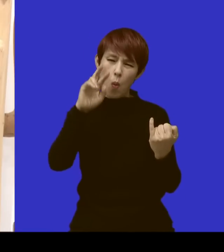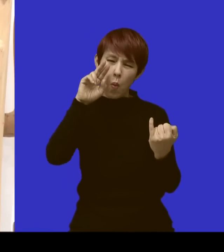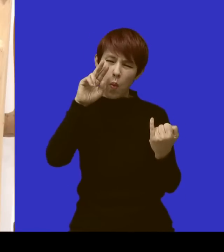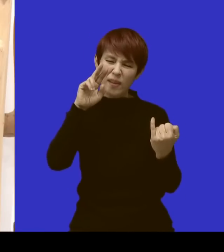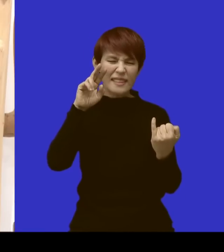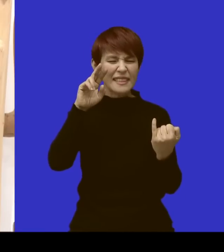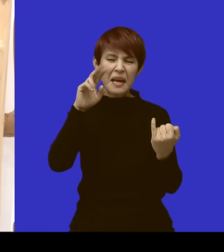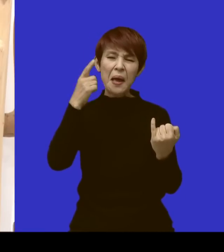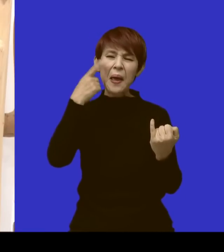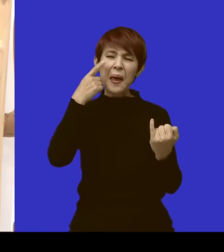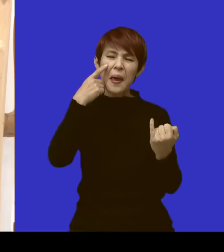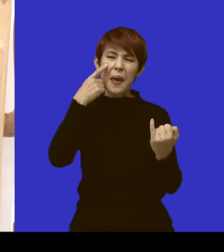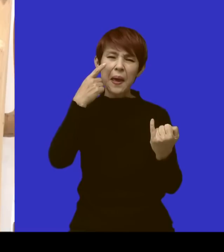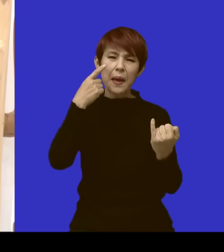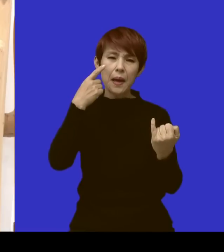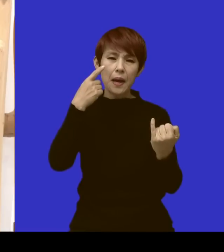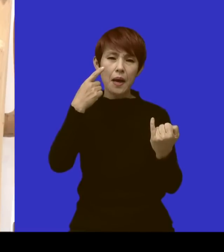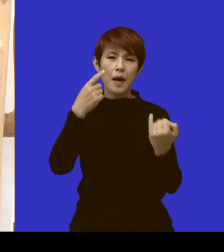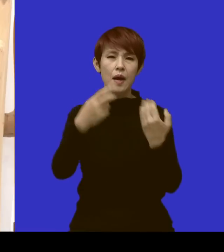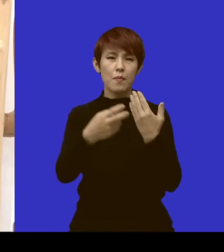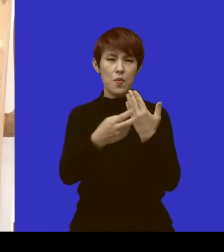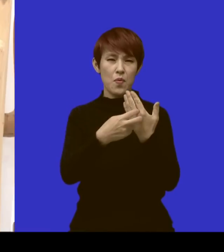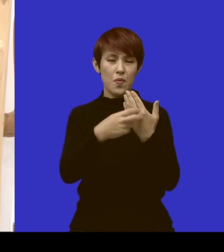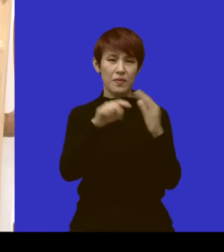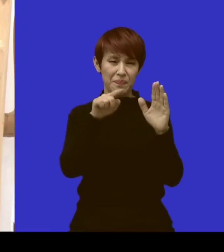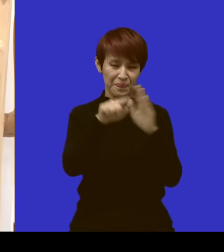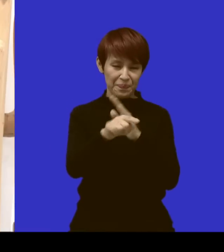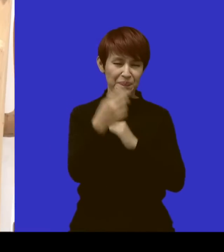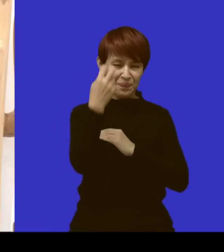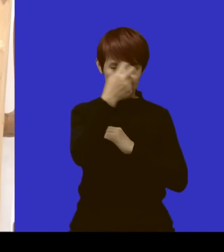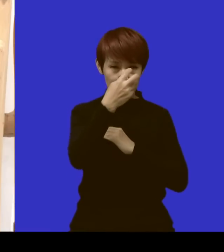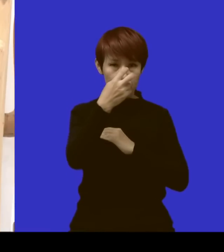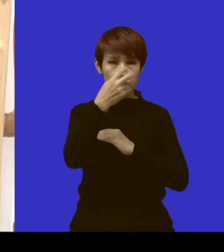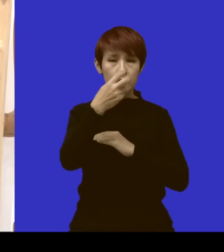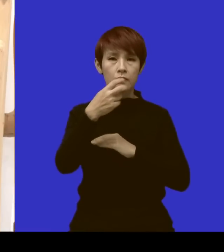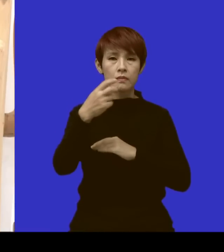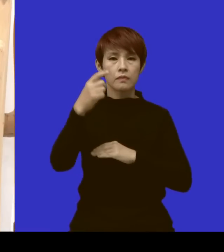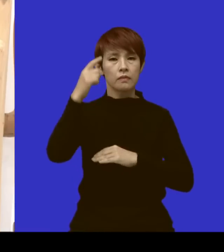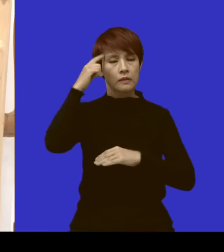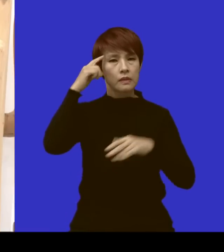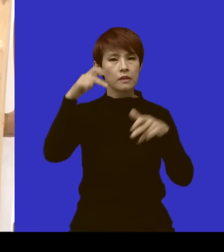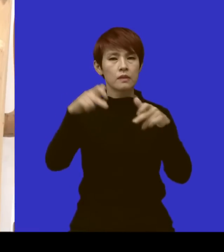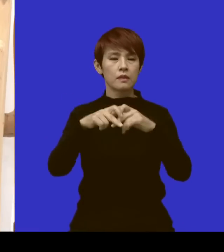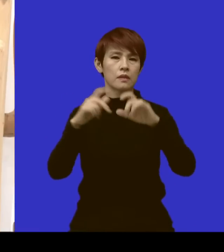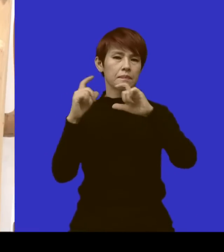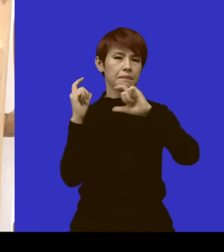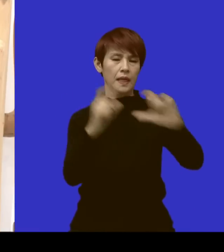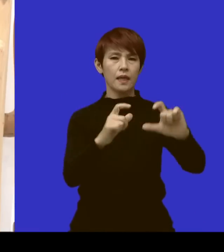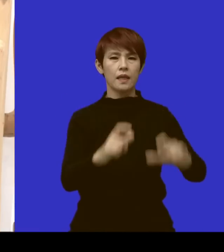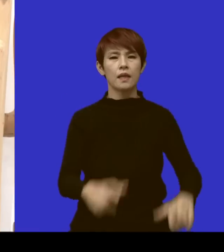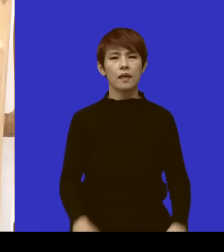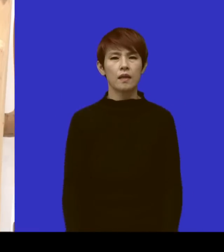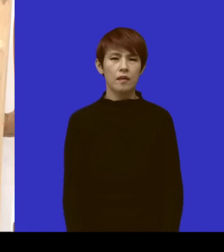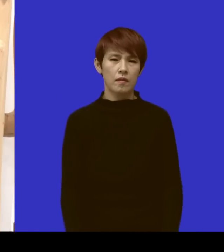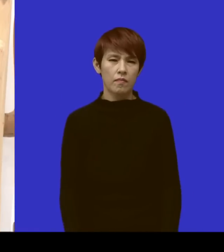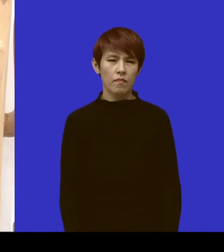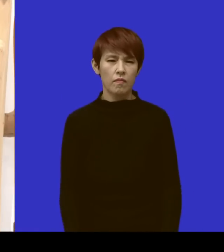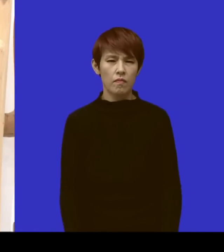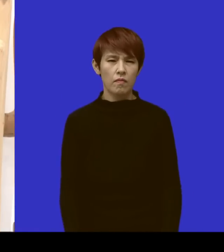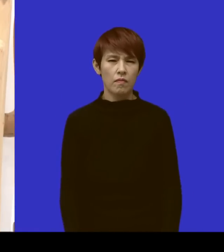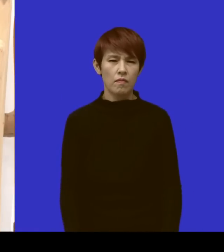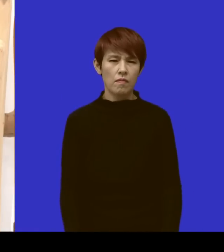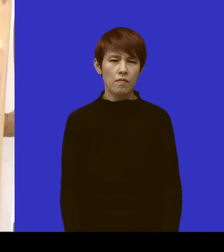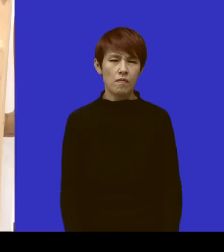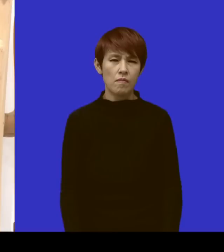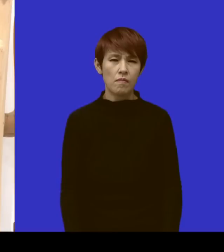아닐 건데 가보자 그랬는데 저희한테 이제 청천벽력 같은 그렇죠, 이제 그렇죠. 이야기가 들린 거죠. 네. 그러면서